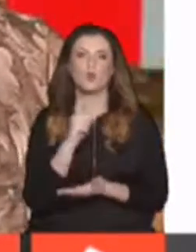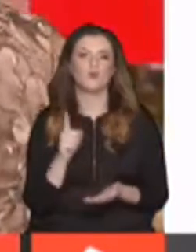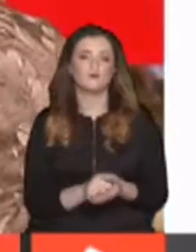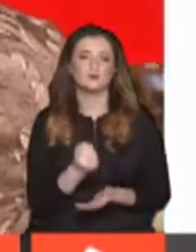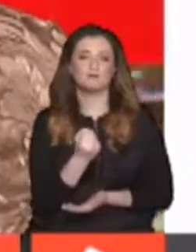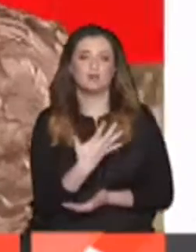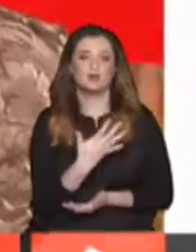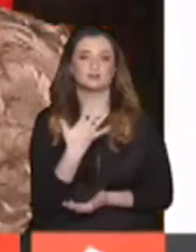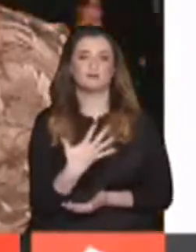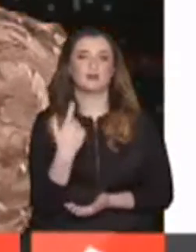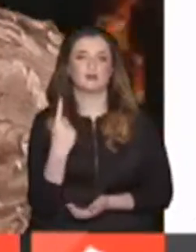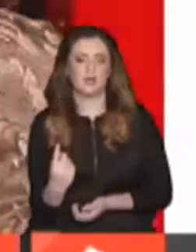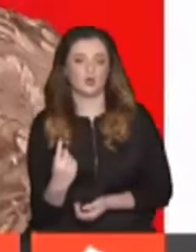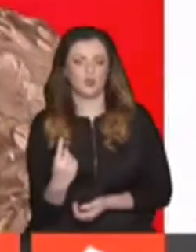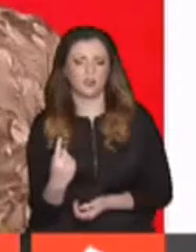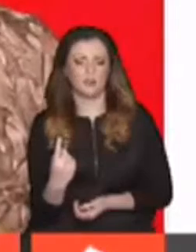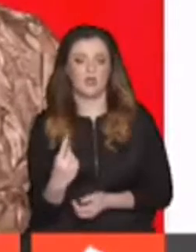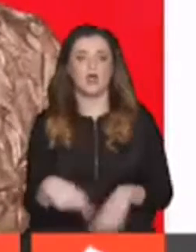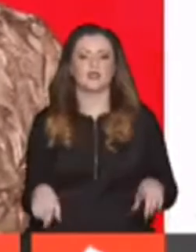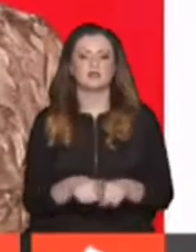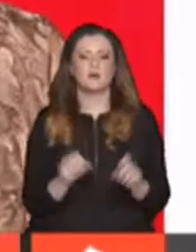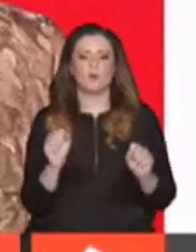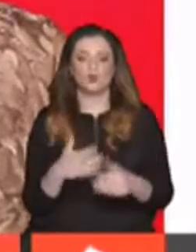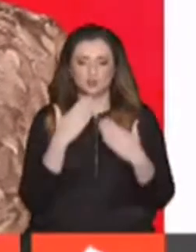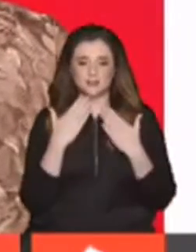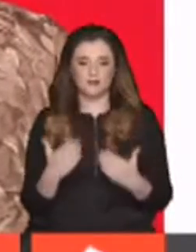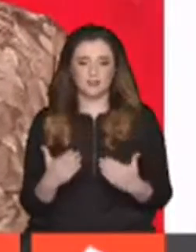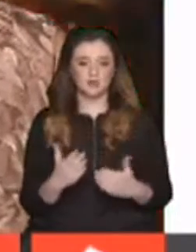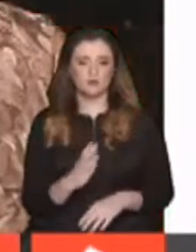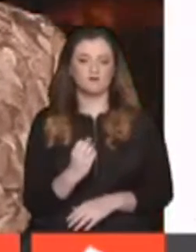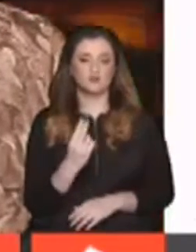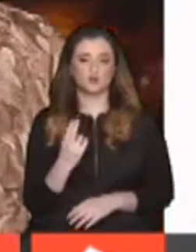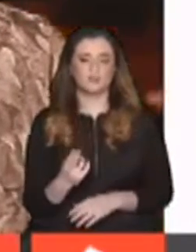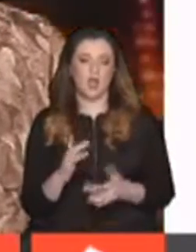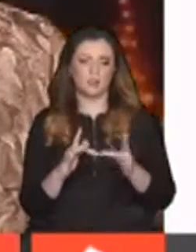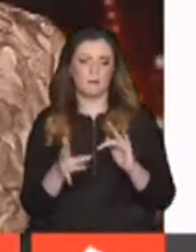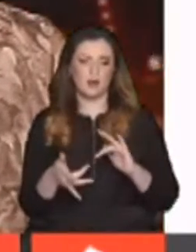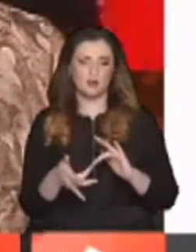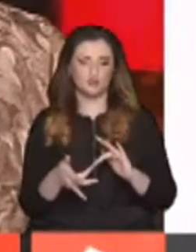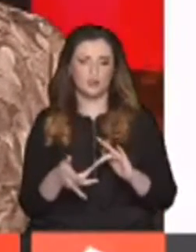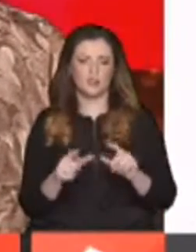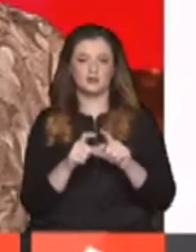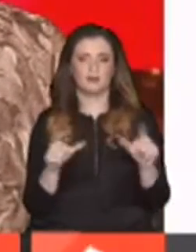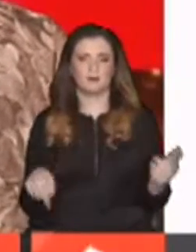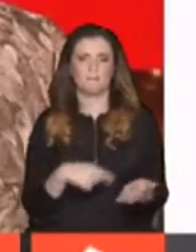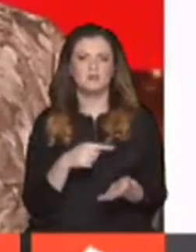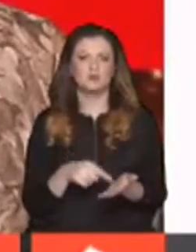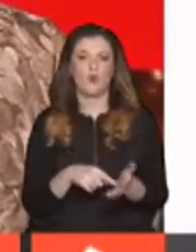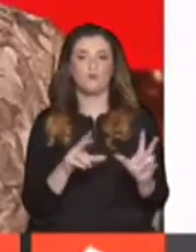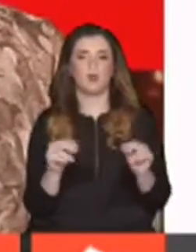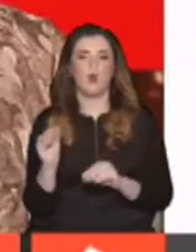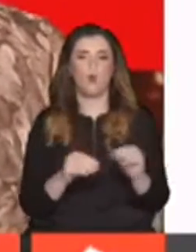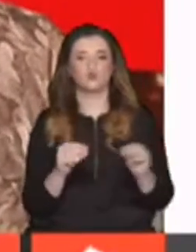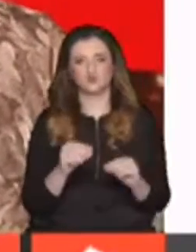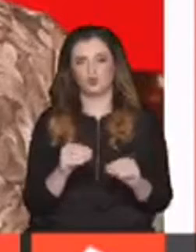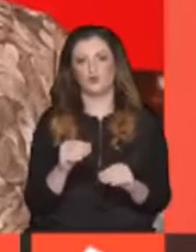Обов'язково 1551. Так само можна звертатися у соціальні мережі департаменту міського благоустрою на